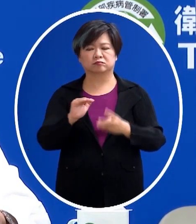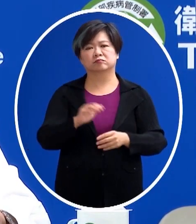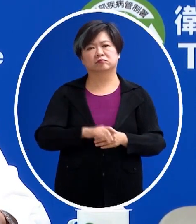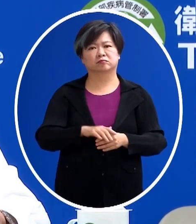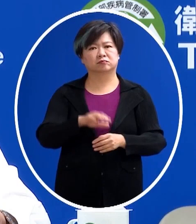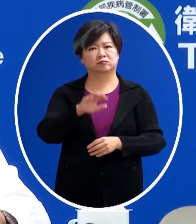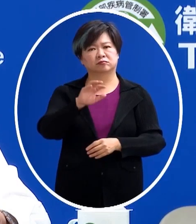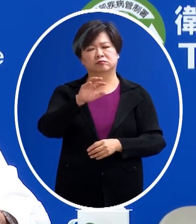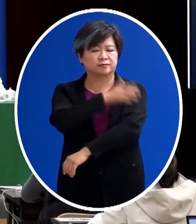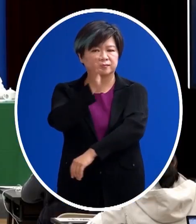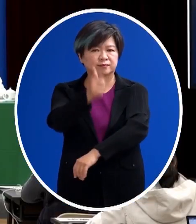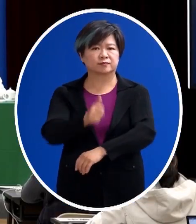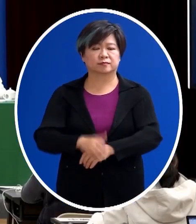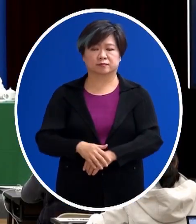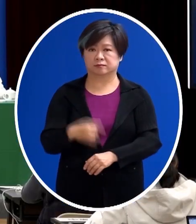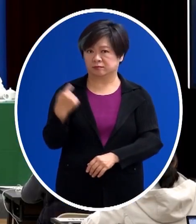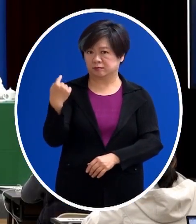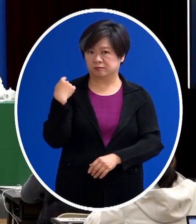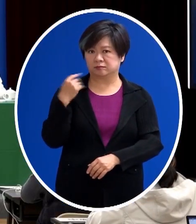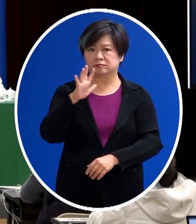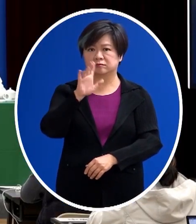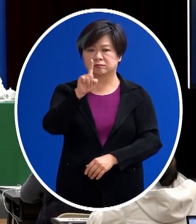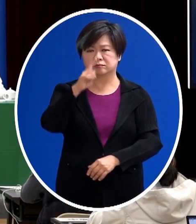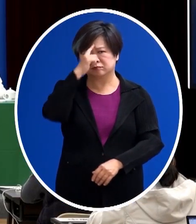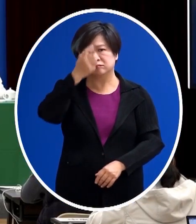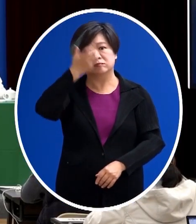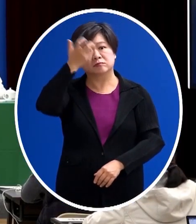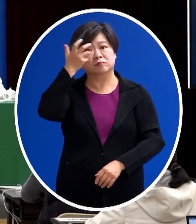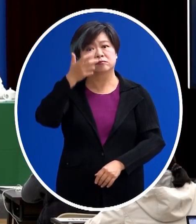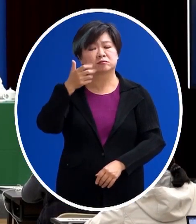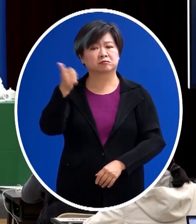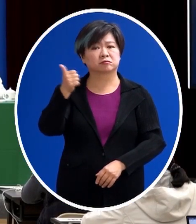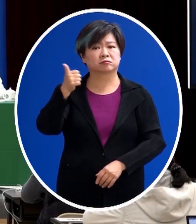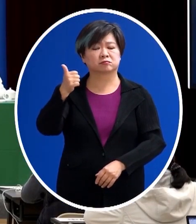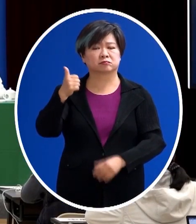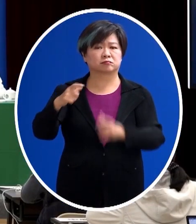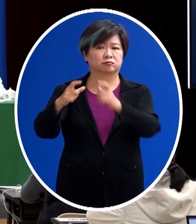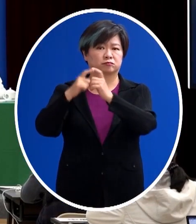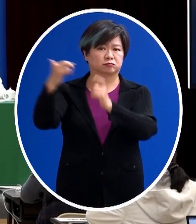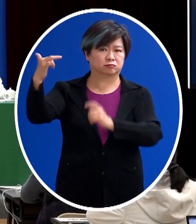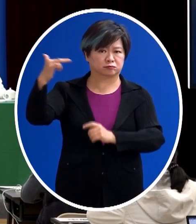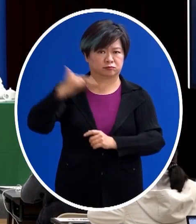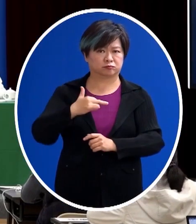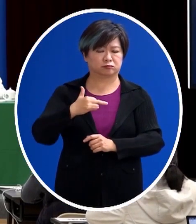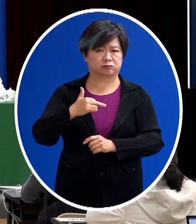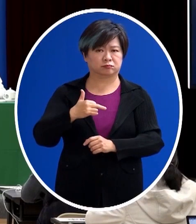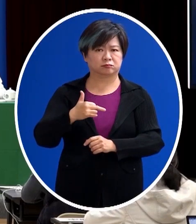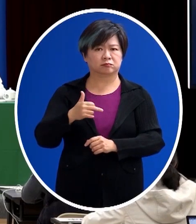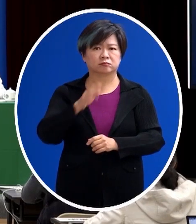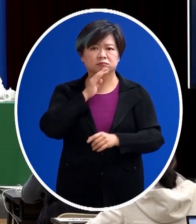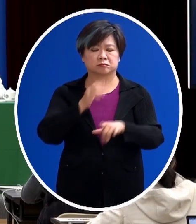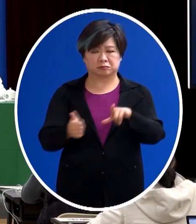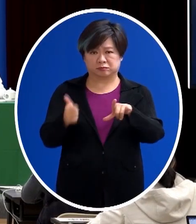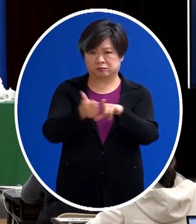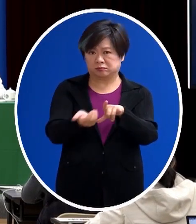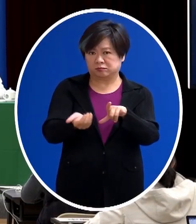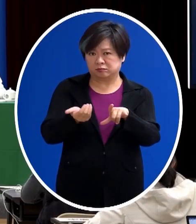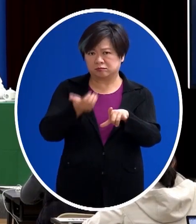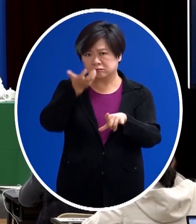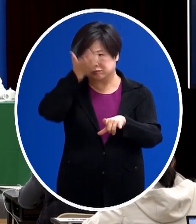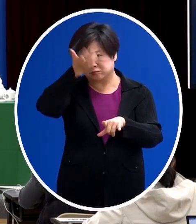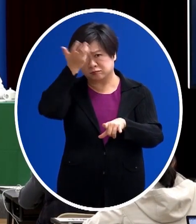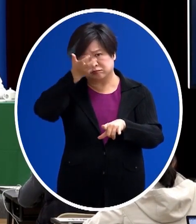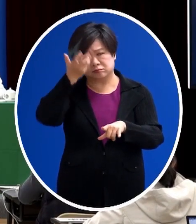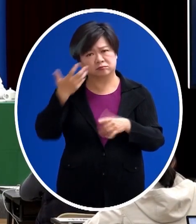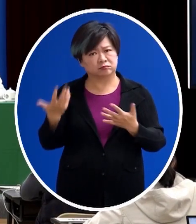34.5， 一个是 33.5。 昨天有一名发烧的旅客就是返台，那想确认一下说他是在登机前就已经发烧